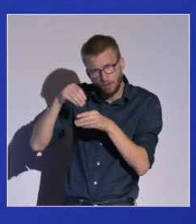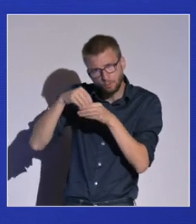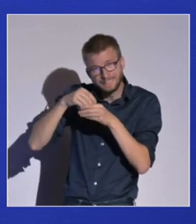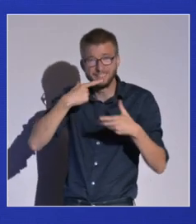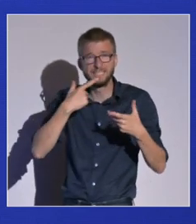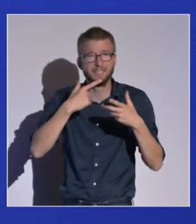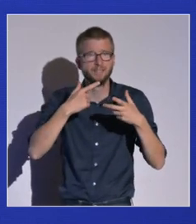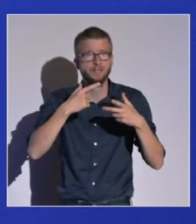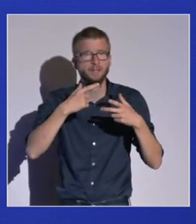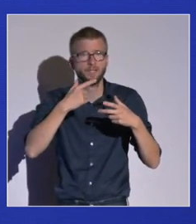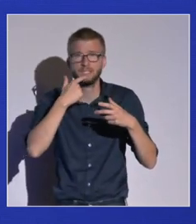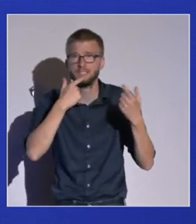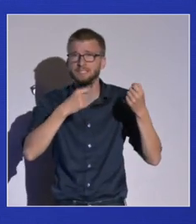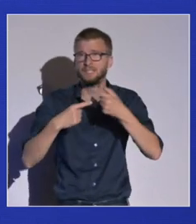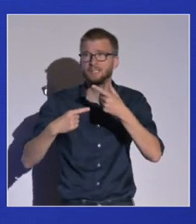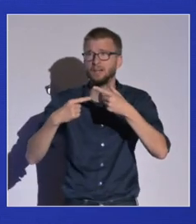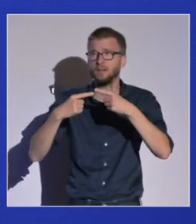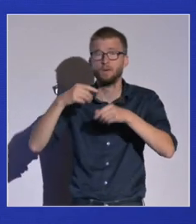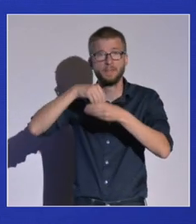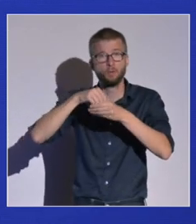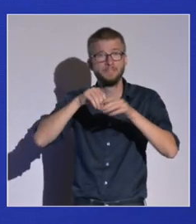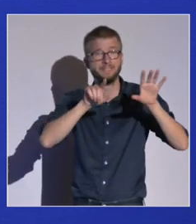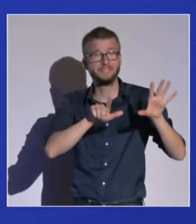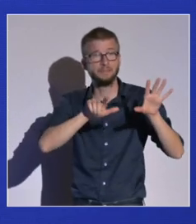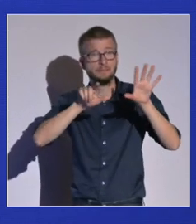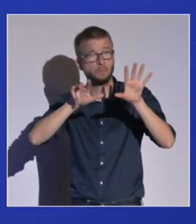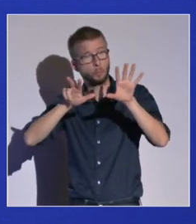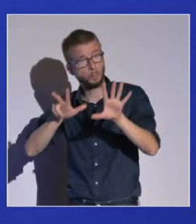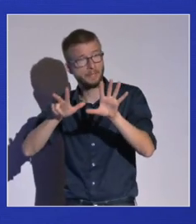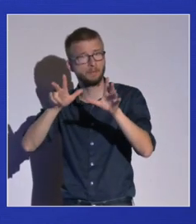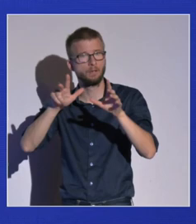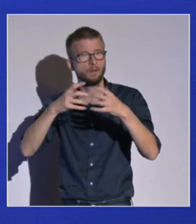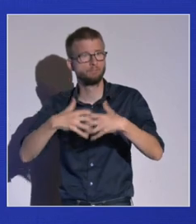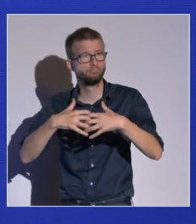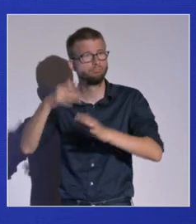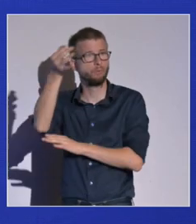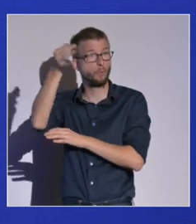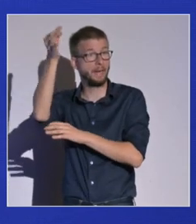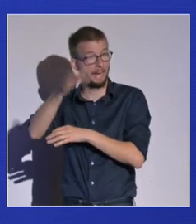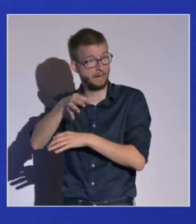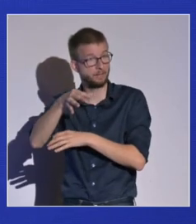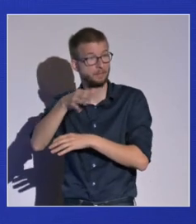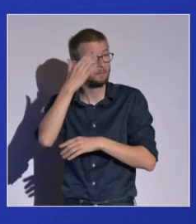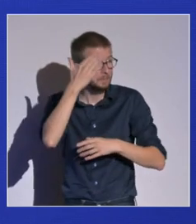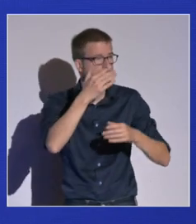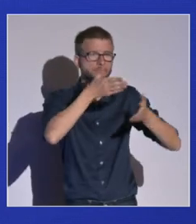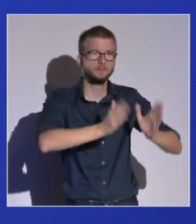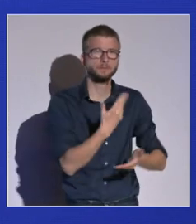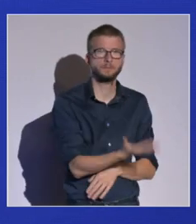7 ou 8 tranches nucléaires dès l'instant qu'on installe ça. Et vous voyez que ça permet de faire le